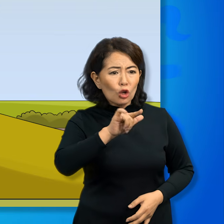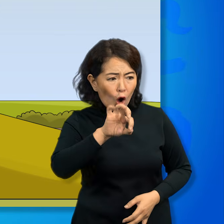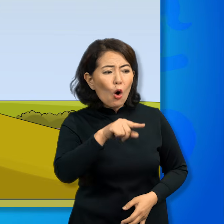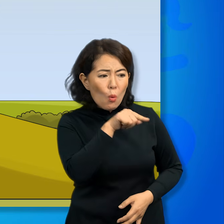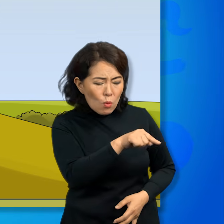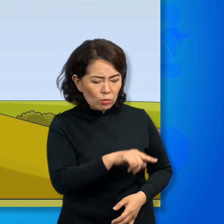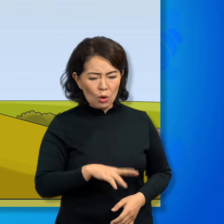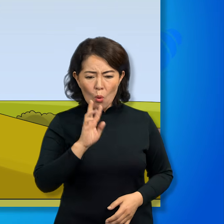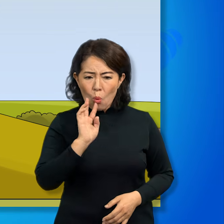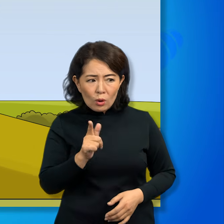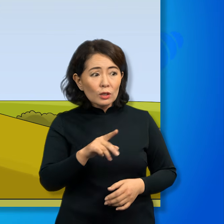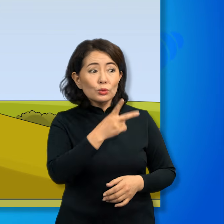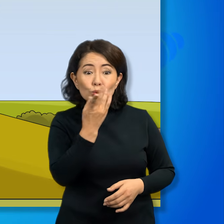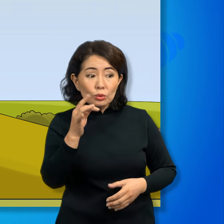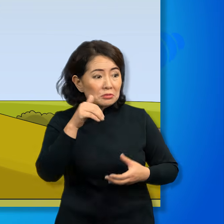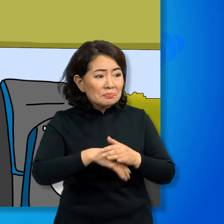зүрд зүгэнд орохгүй.